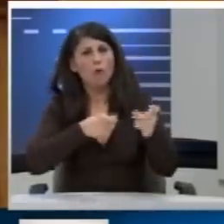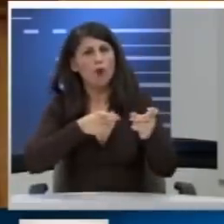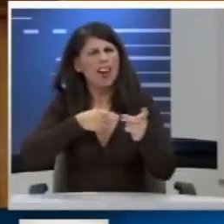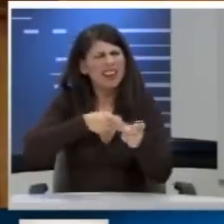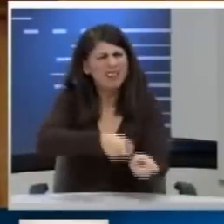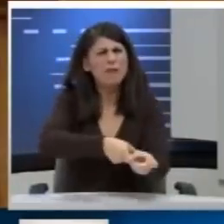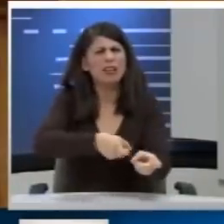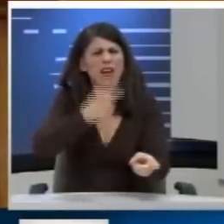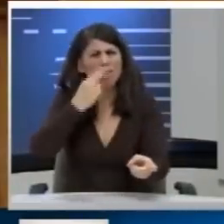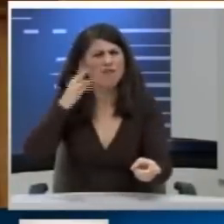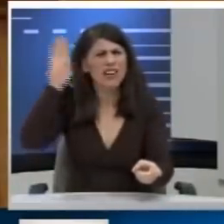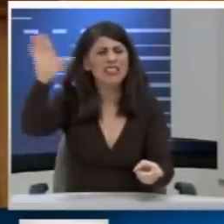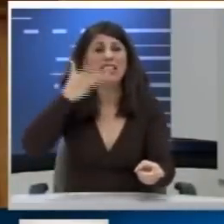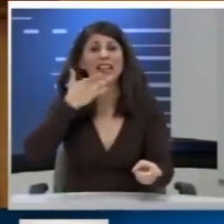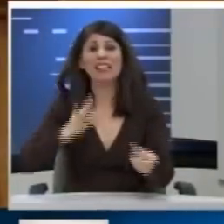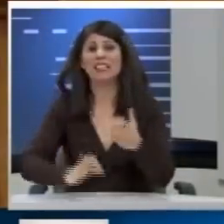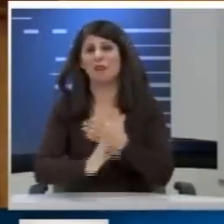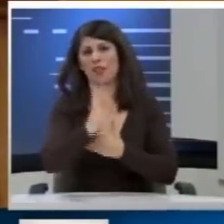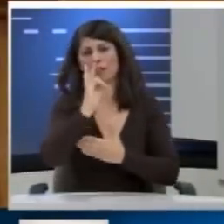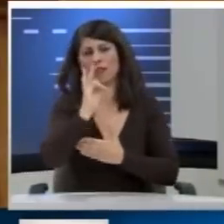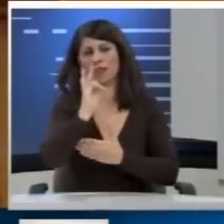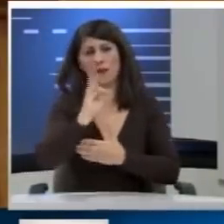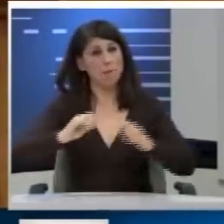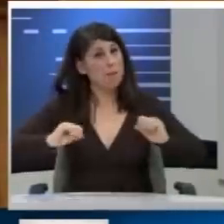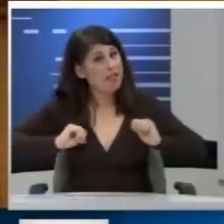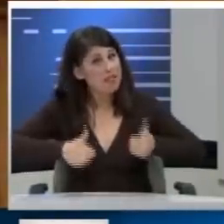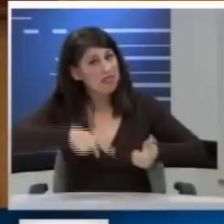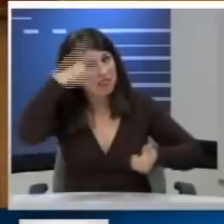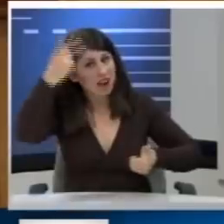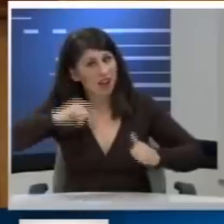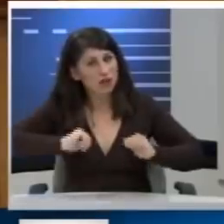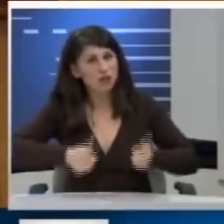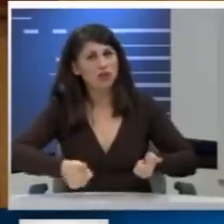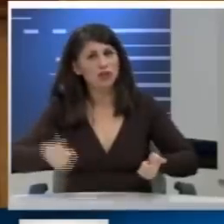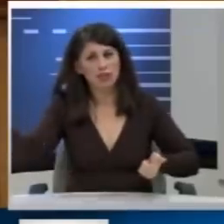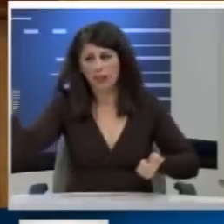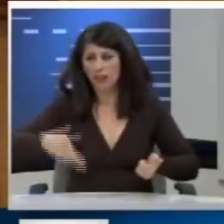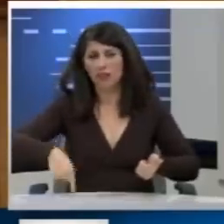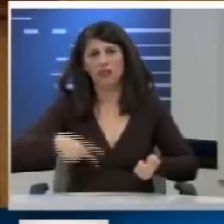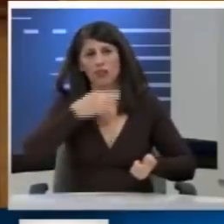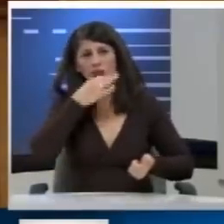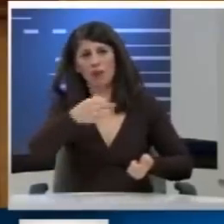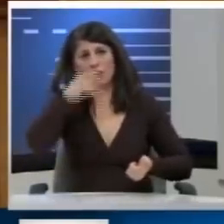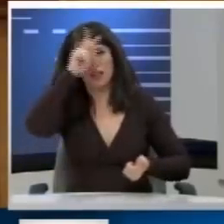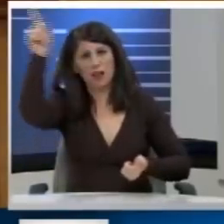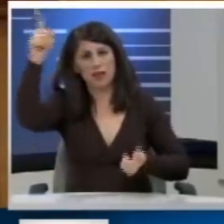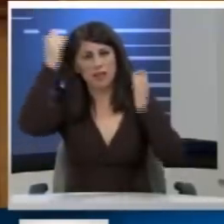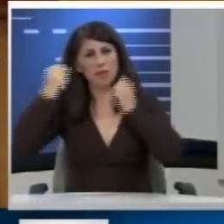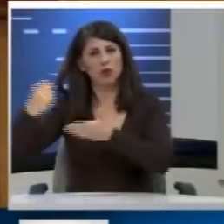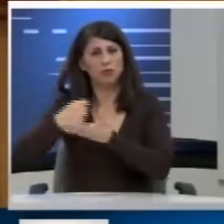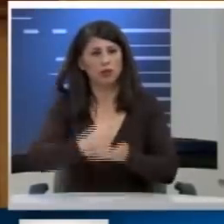εγκληματίες, φασίστες της Χρυσής Αυγής, με θράσος να μιλήσουν για γερμανικές